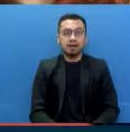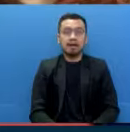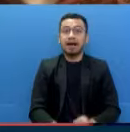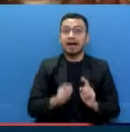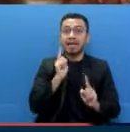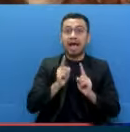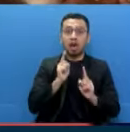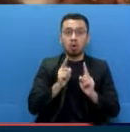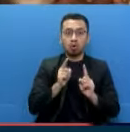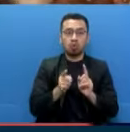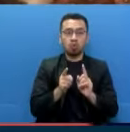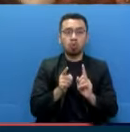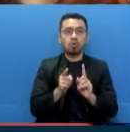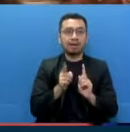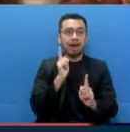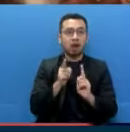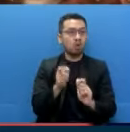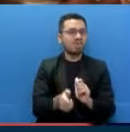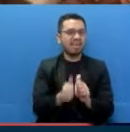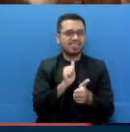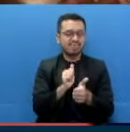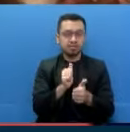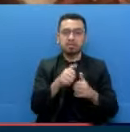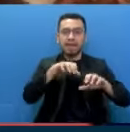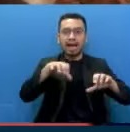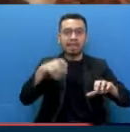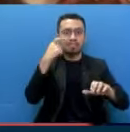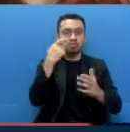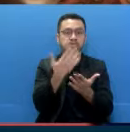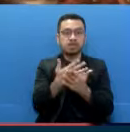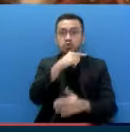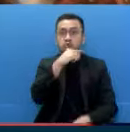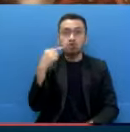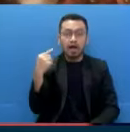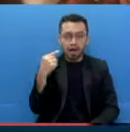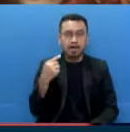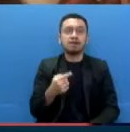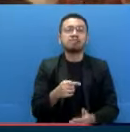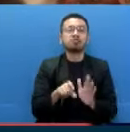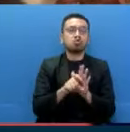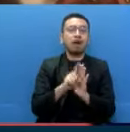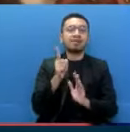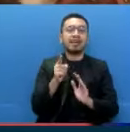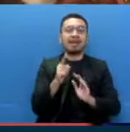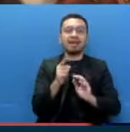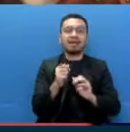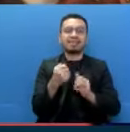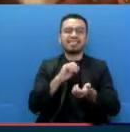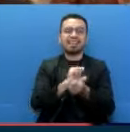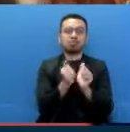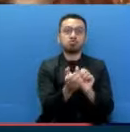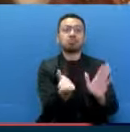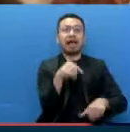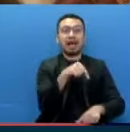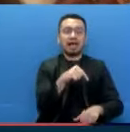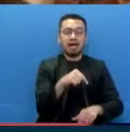kemudian nanti pada saat yang lain juga polisi kekurangan alat bukti yang lain ya misalnya nanti dalam rangka gelar peranga khusus menghasilkan satu keputusan yakni melakukan